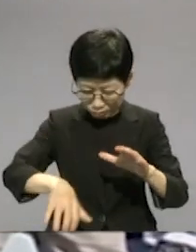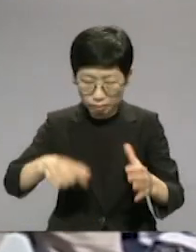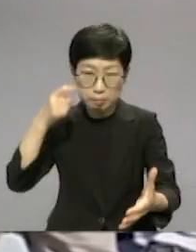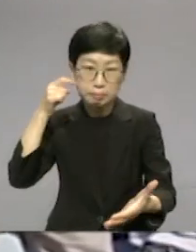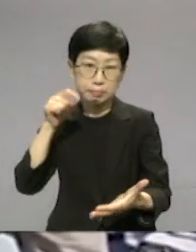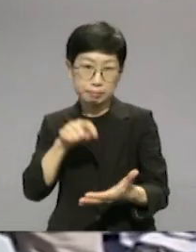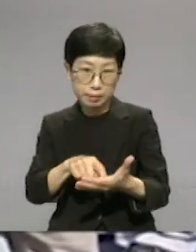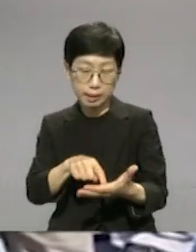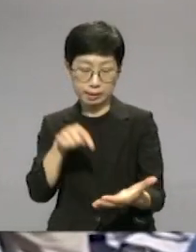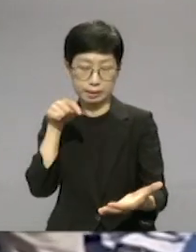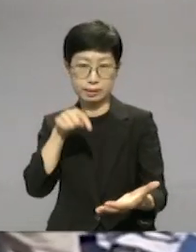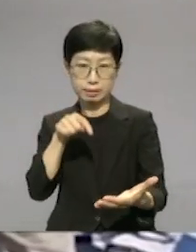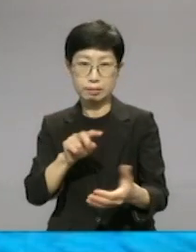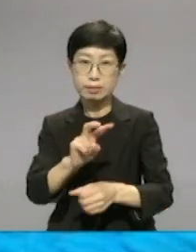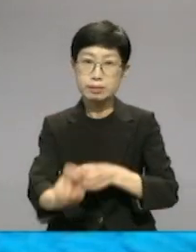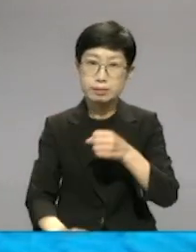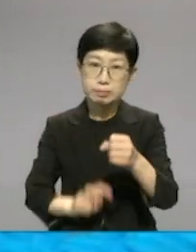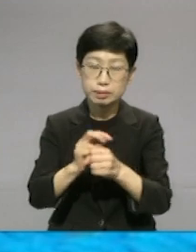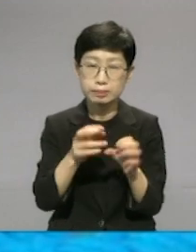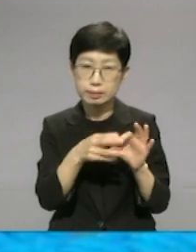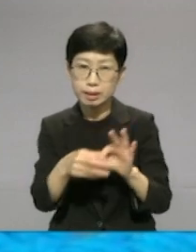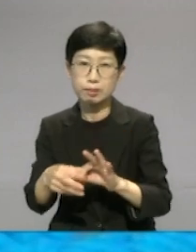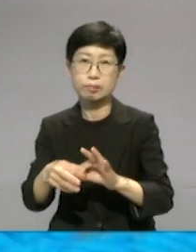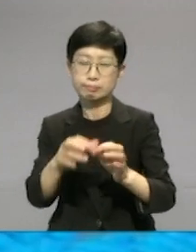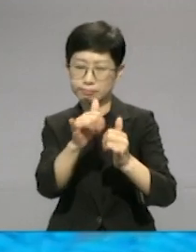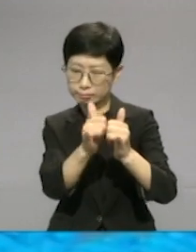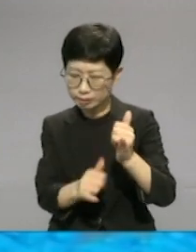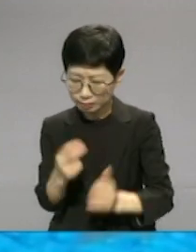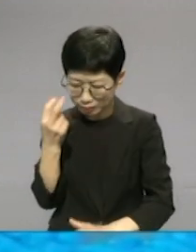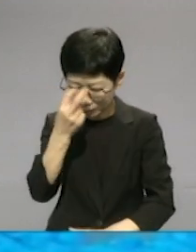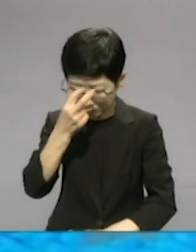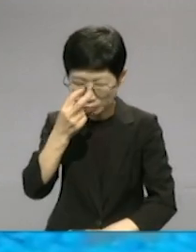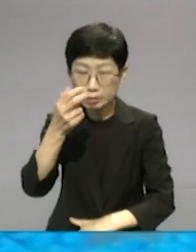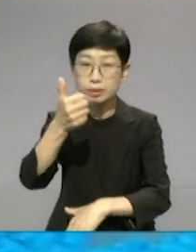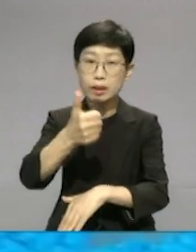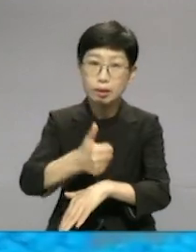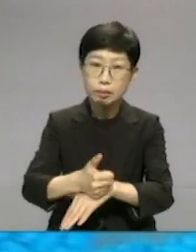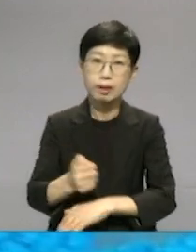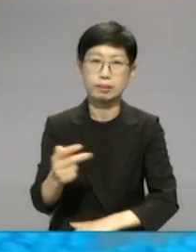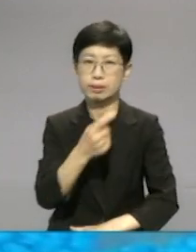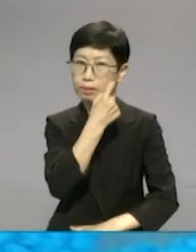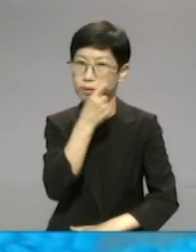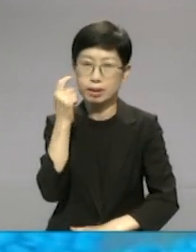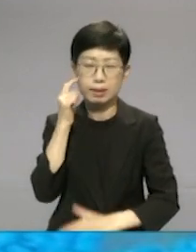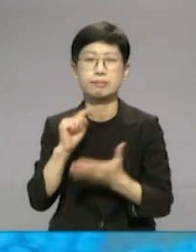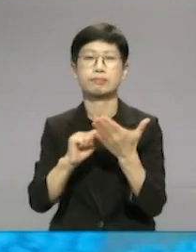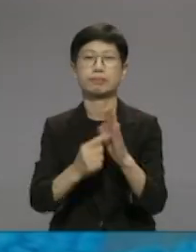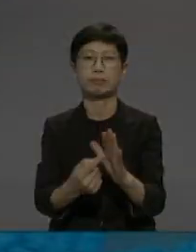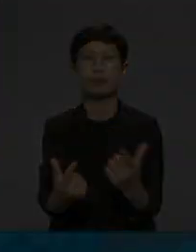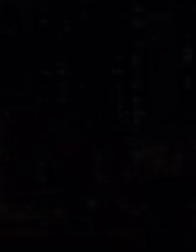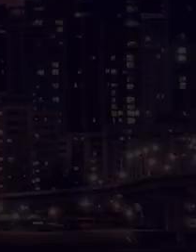공성추 20년을 이어온 역사 탐구 작업의 성과를 다시 한번 확인시켰다